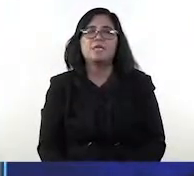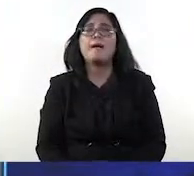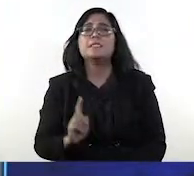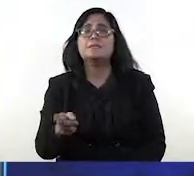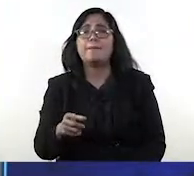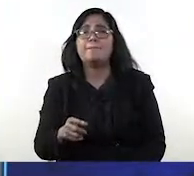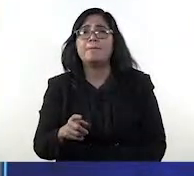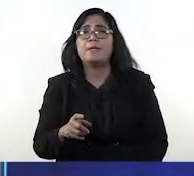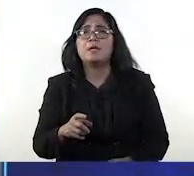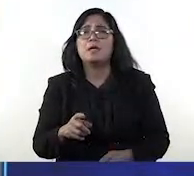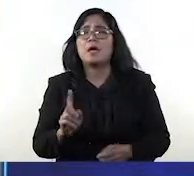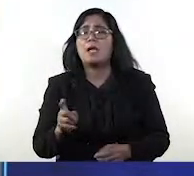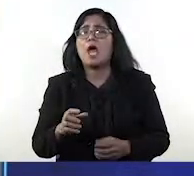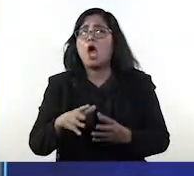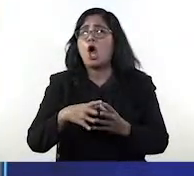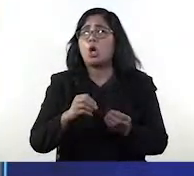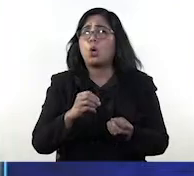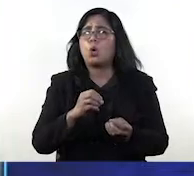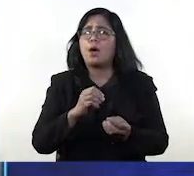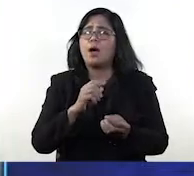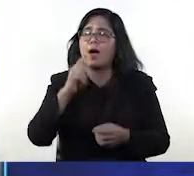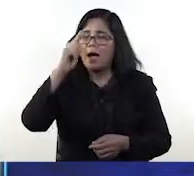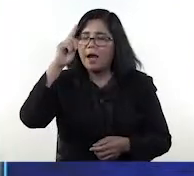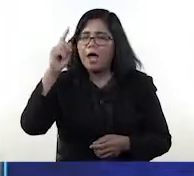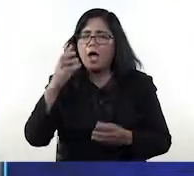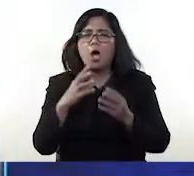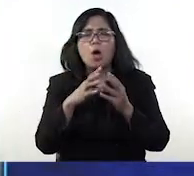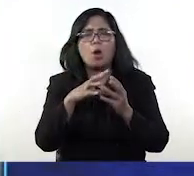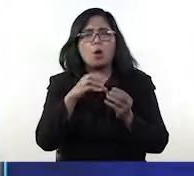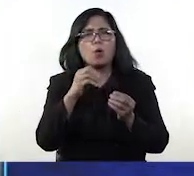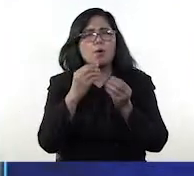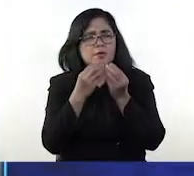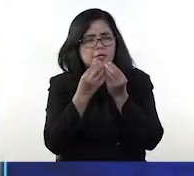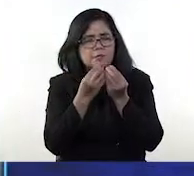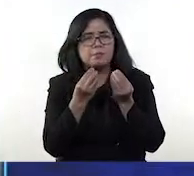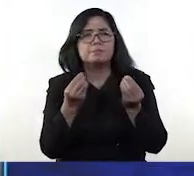yo karo Allah The Royal lemah lembut